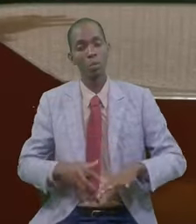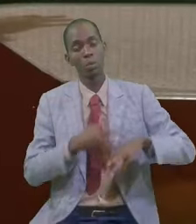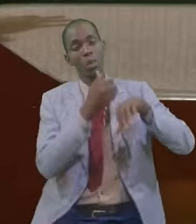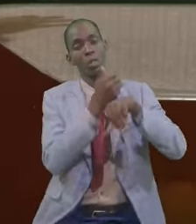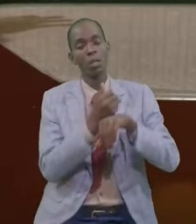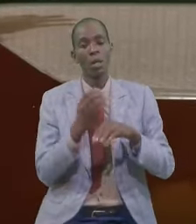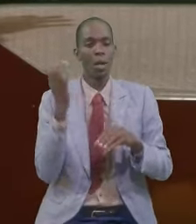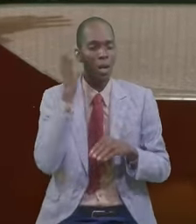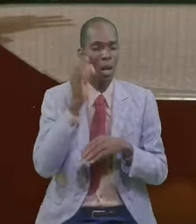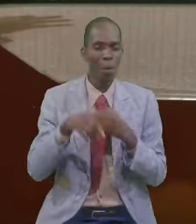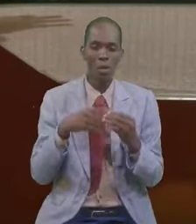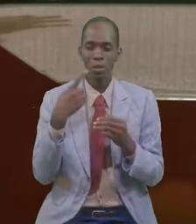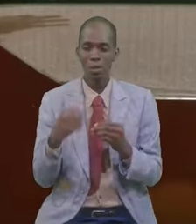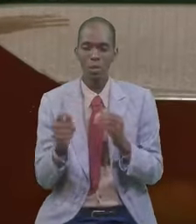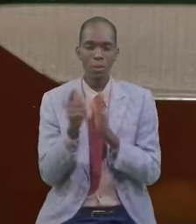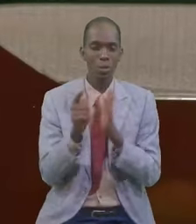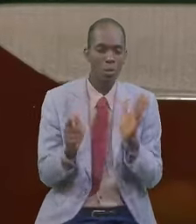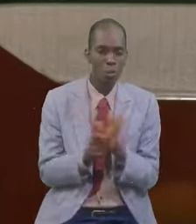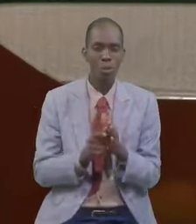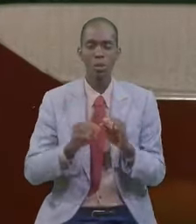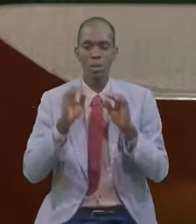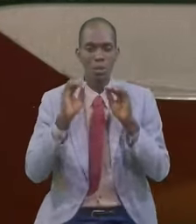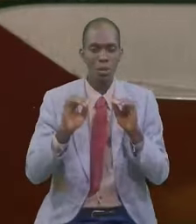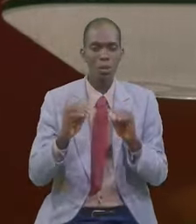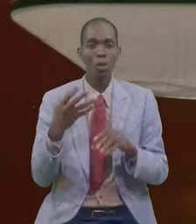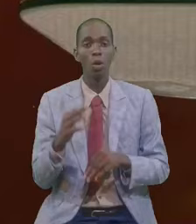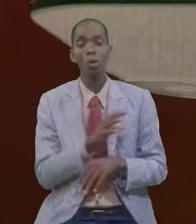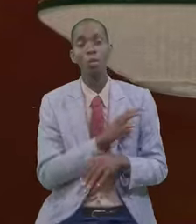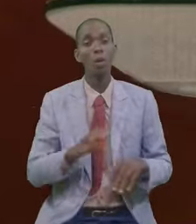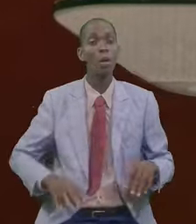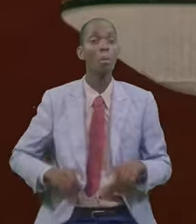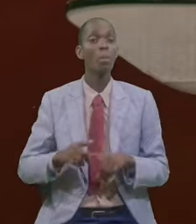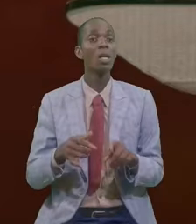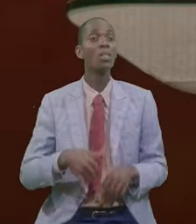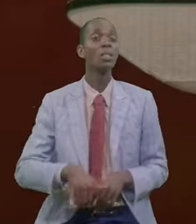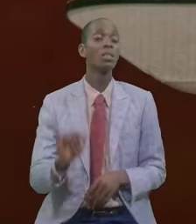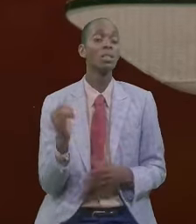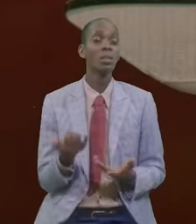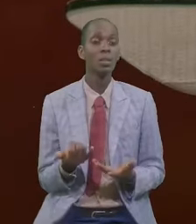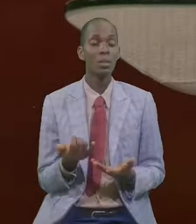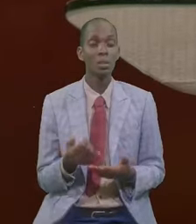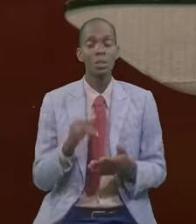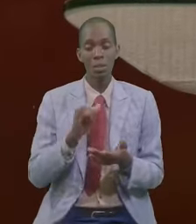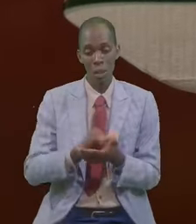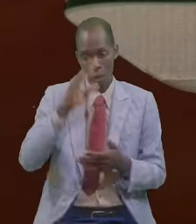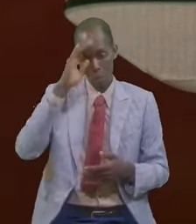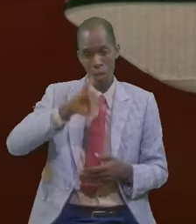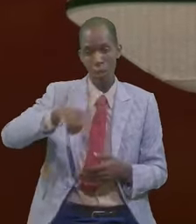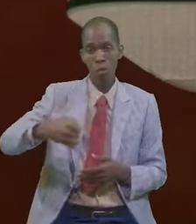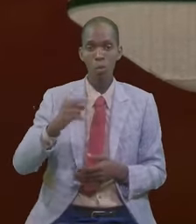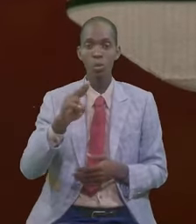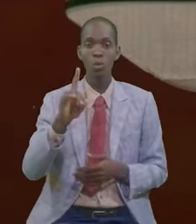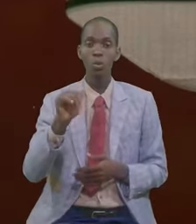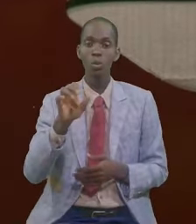écouté toutes les promesses, tous les préceptes, les proclamations de Christ, mais il n'était qu'un auditeur